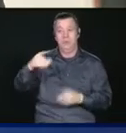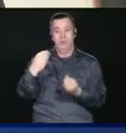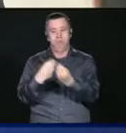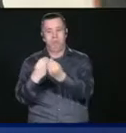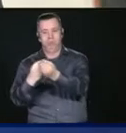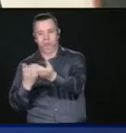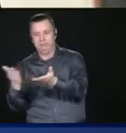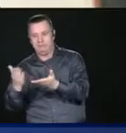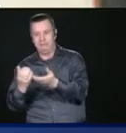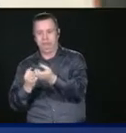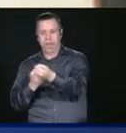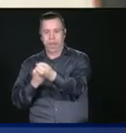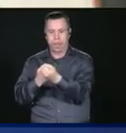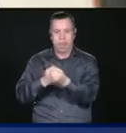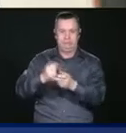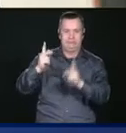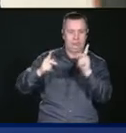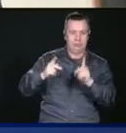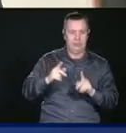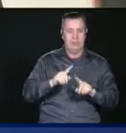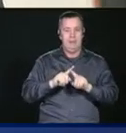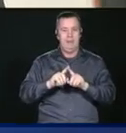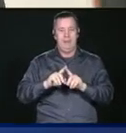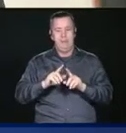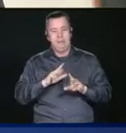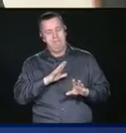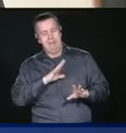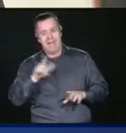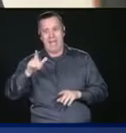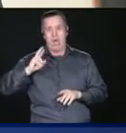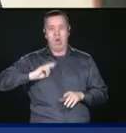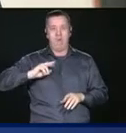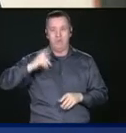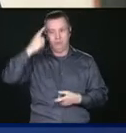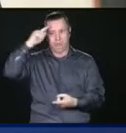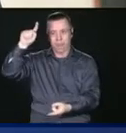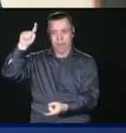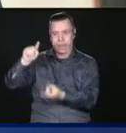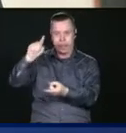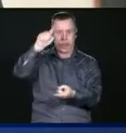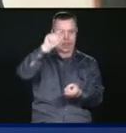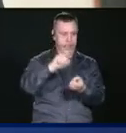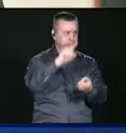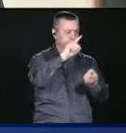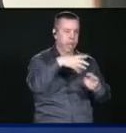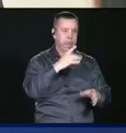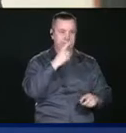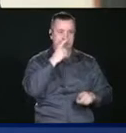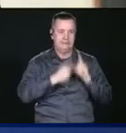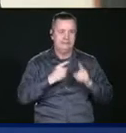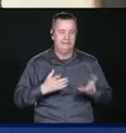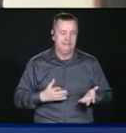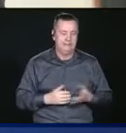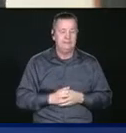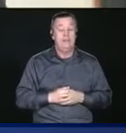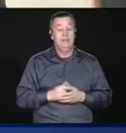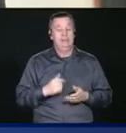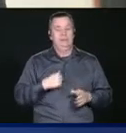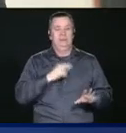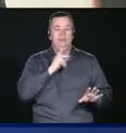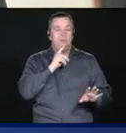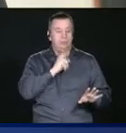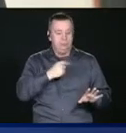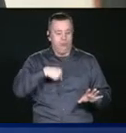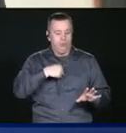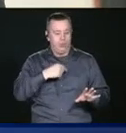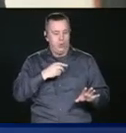soutien aux citoyens, mais voient leurs revenus diminuer de façon extrêmement alarmante. Évidemment, nous